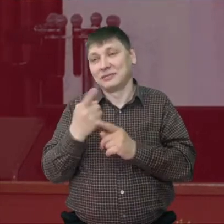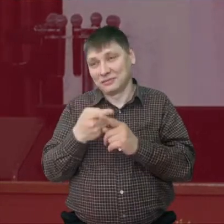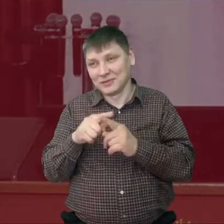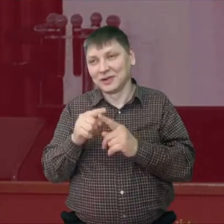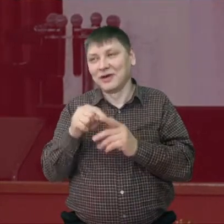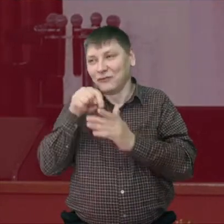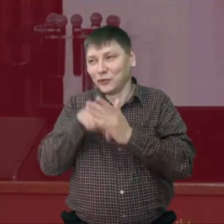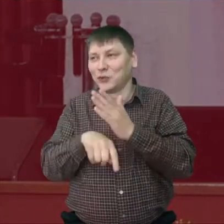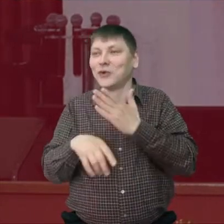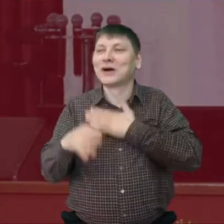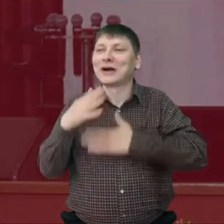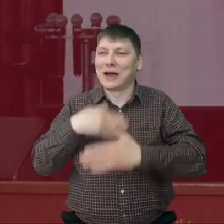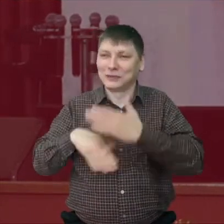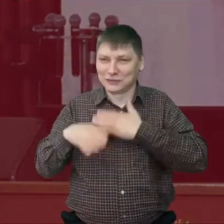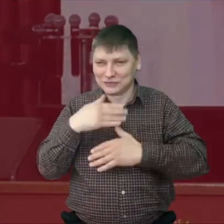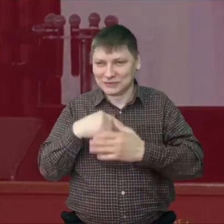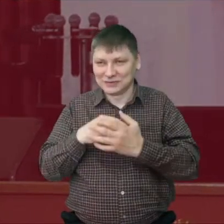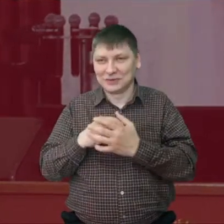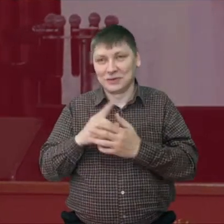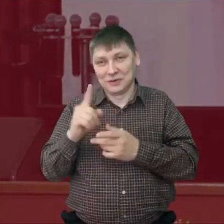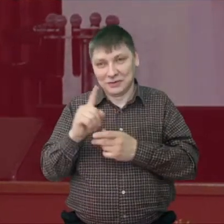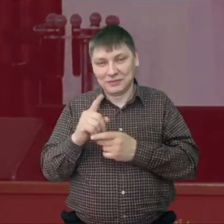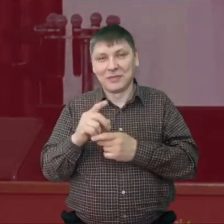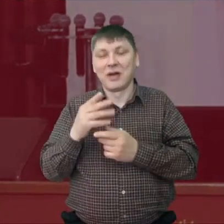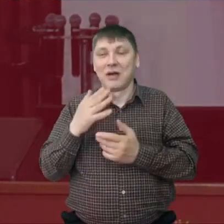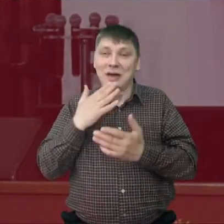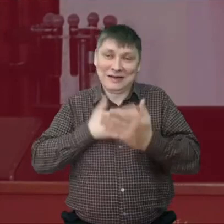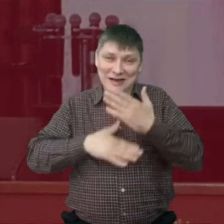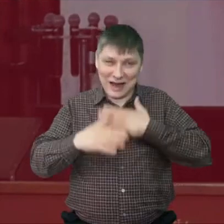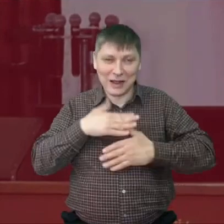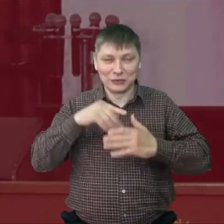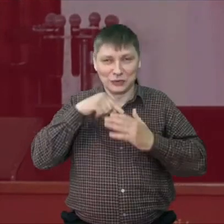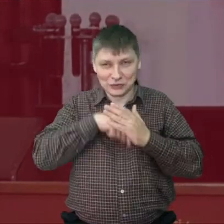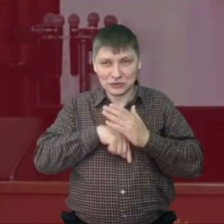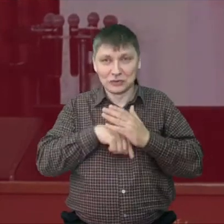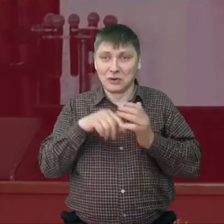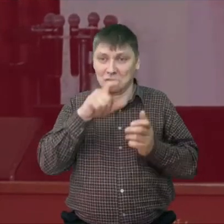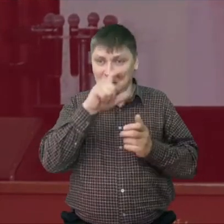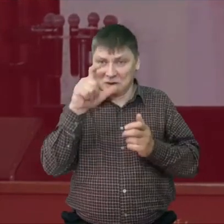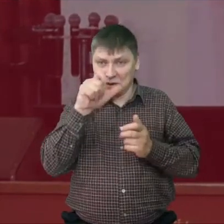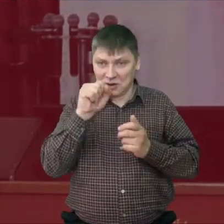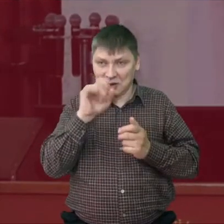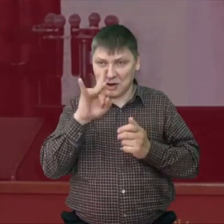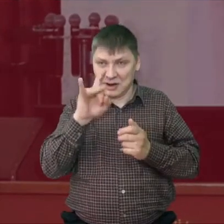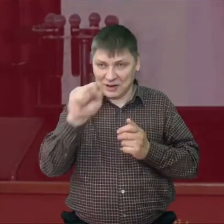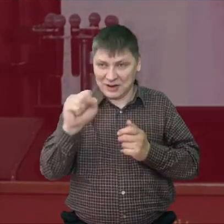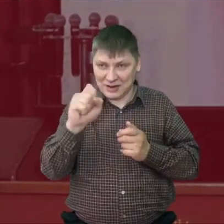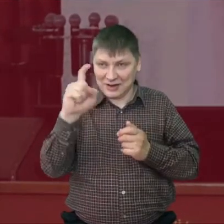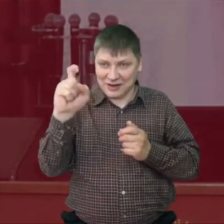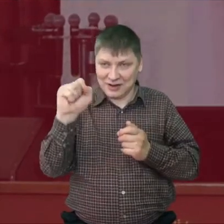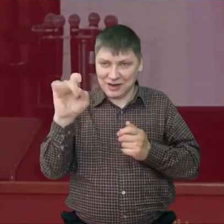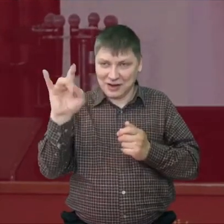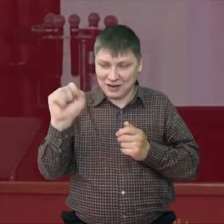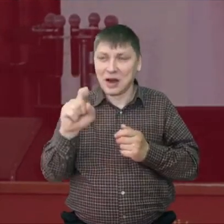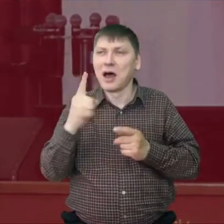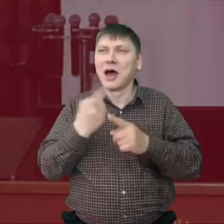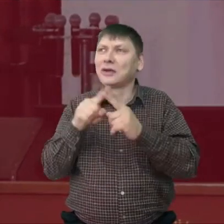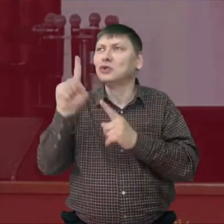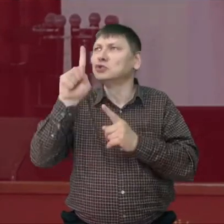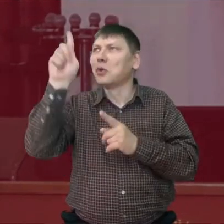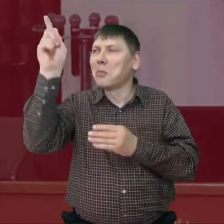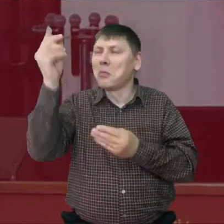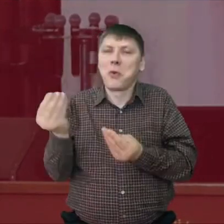Божье, Божьего дара, милости к нам. Таким образом, радость, слово это хара, означает что-то, что нам